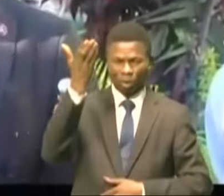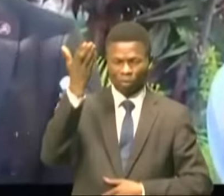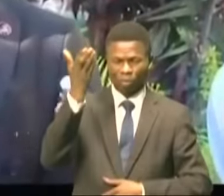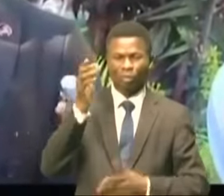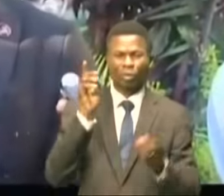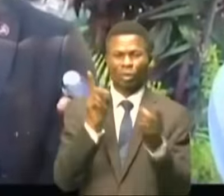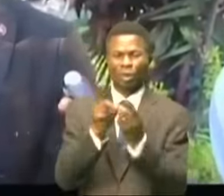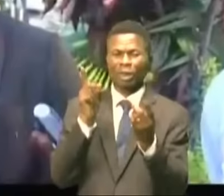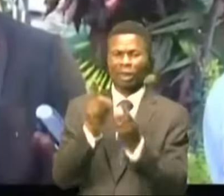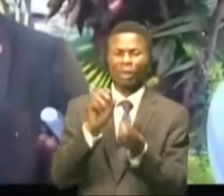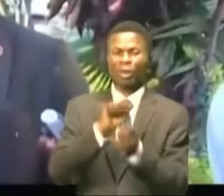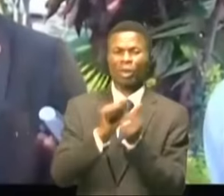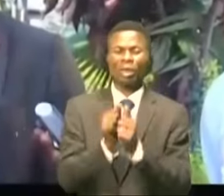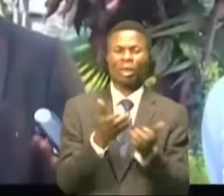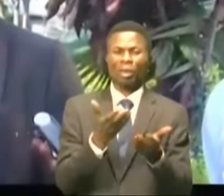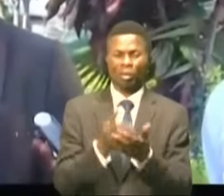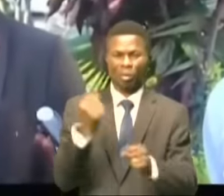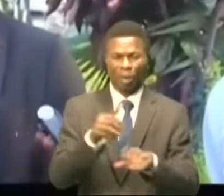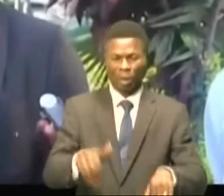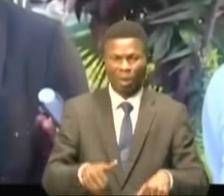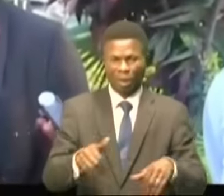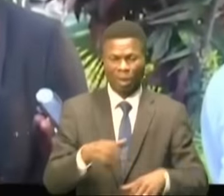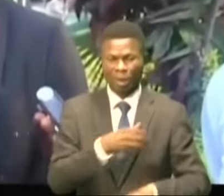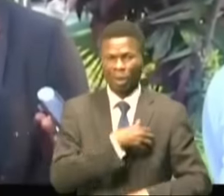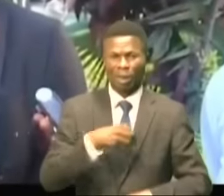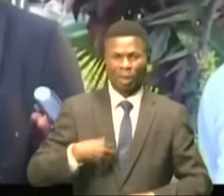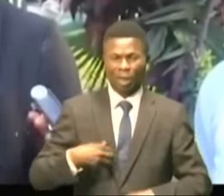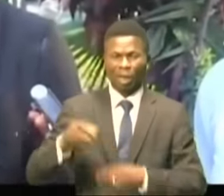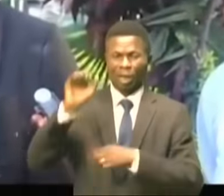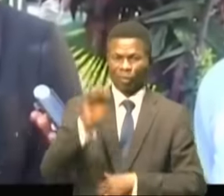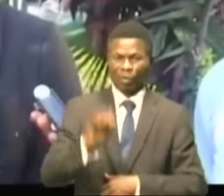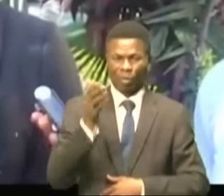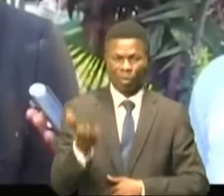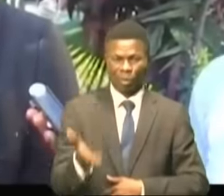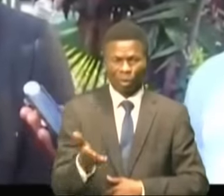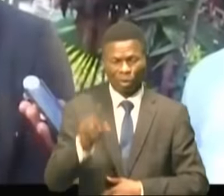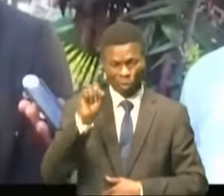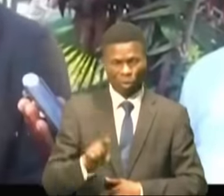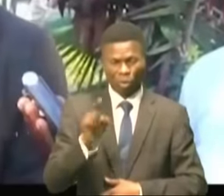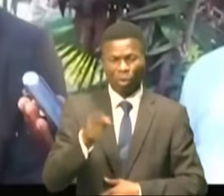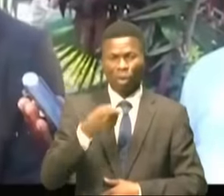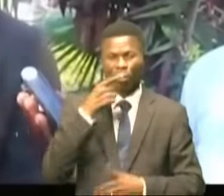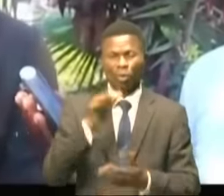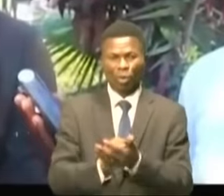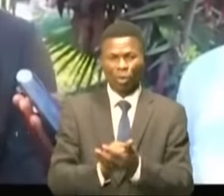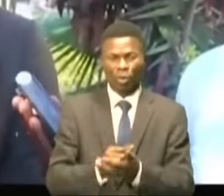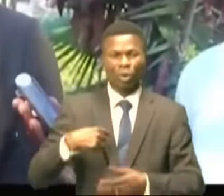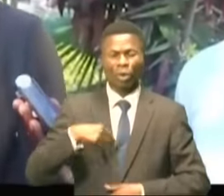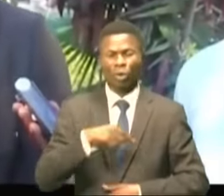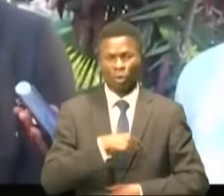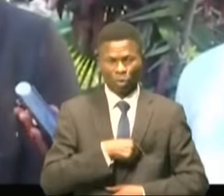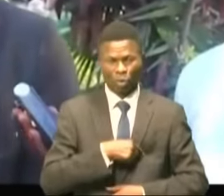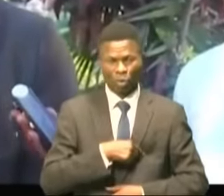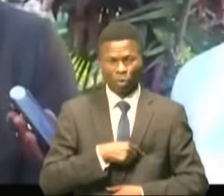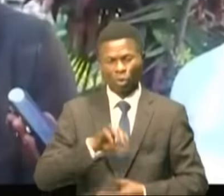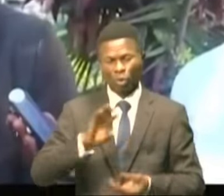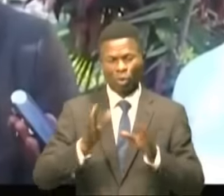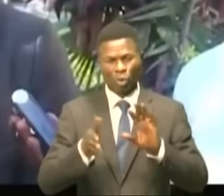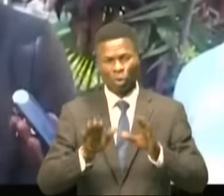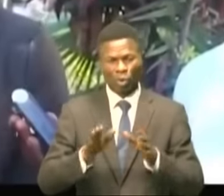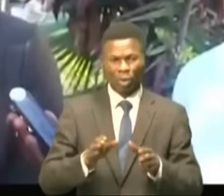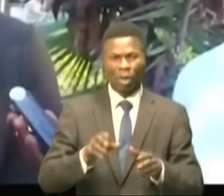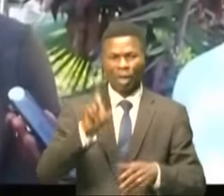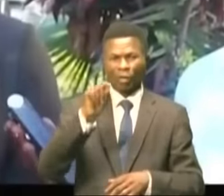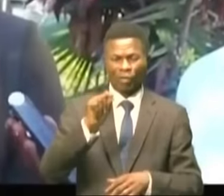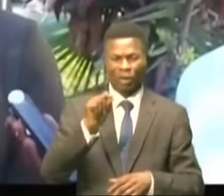à la non-accès à la terre, communément appelées femmes autochtones pygmées, parce qu'il faut vraiment en parler, que nous ciblons à hauteur au moins de 20